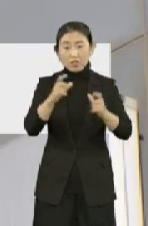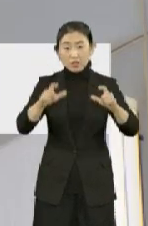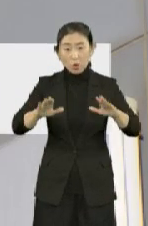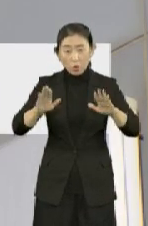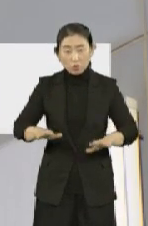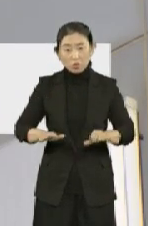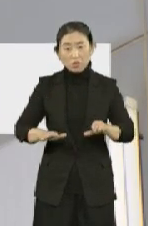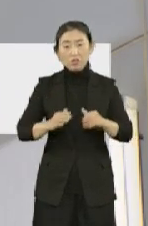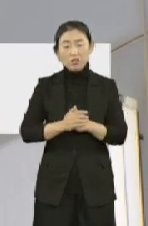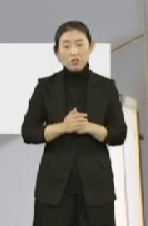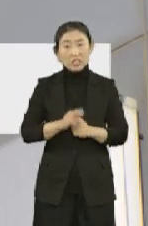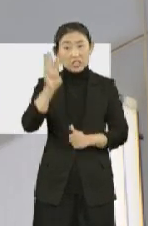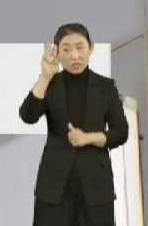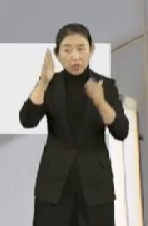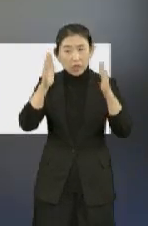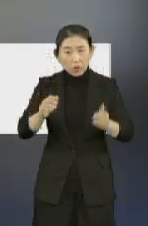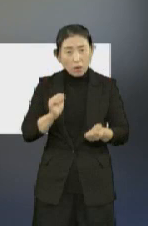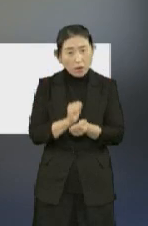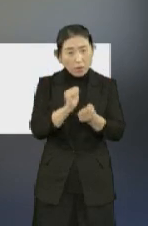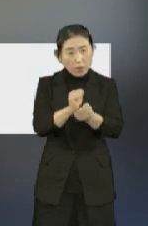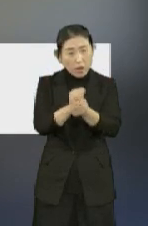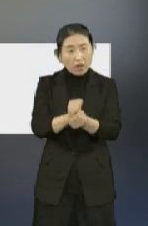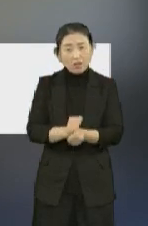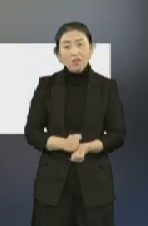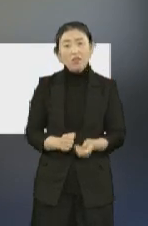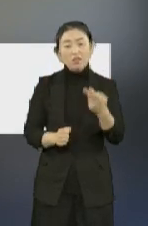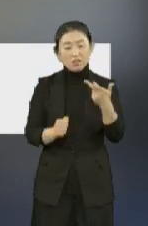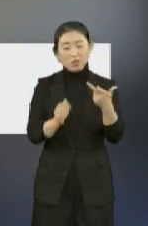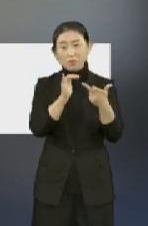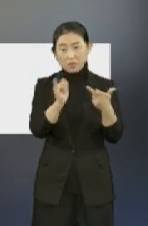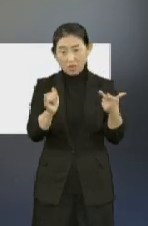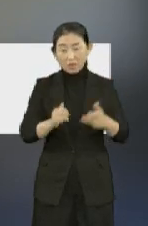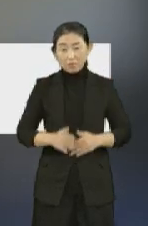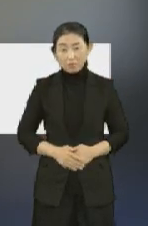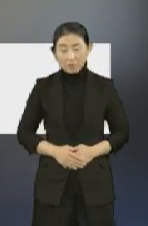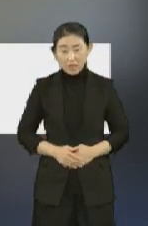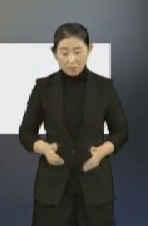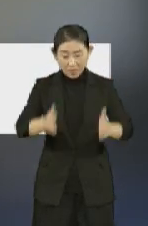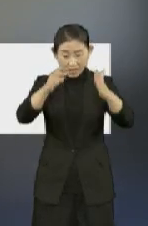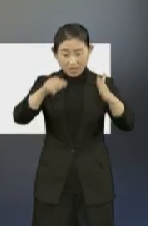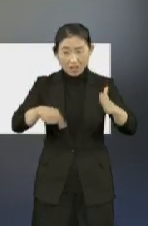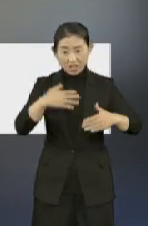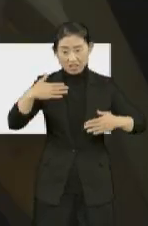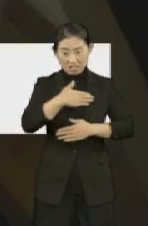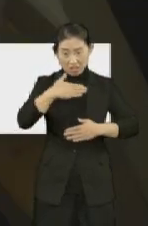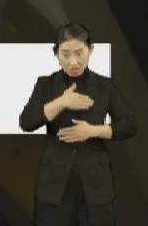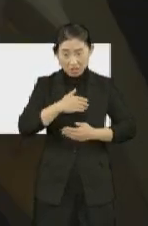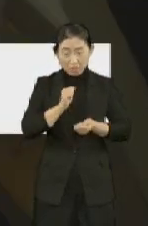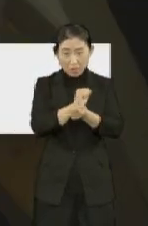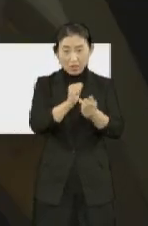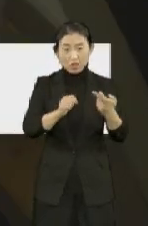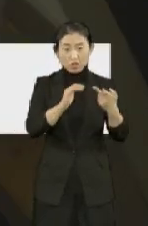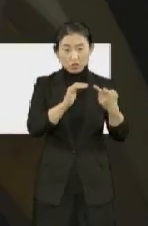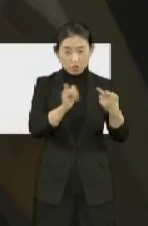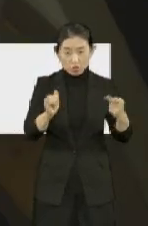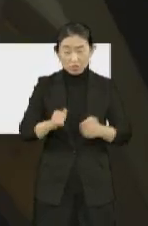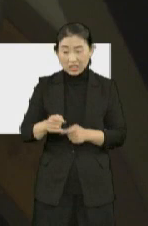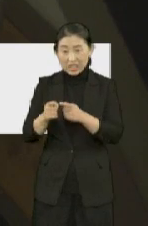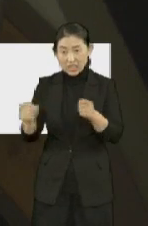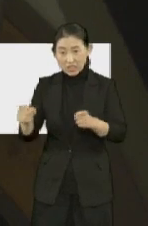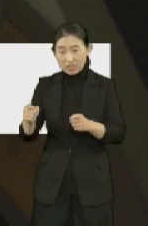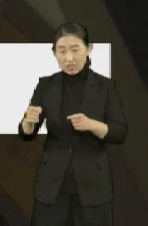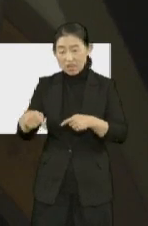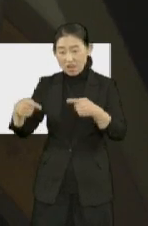5명 등 3 1 3 17명이 확진 판정을 받았는데 빌딩 내 사우나 관련이 12명 1층 포차